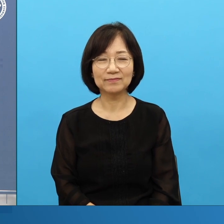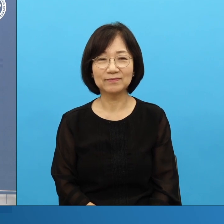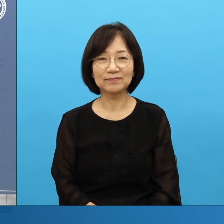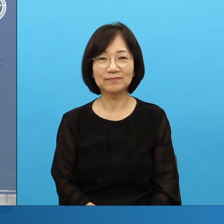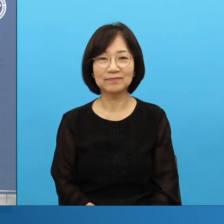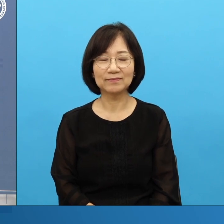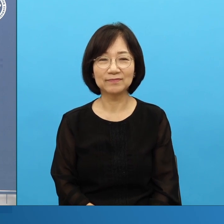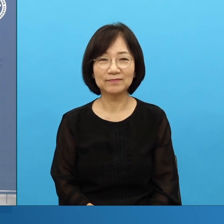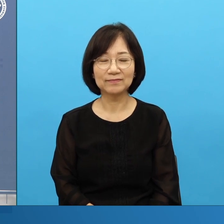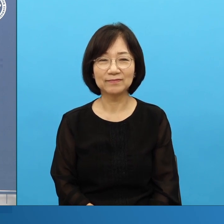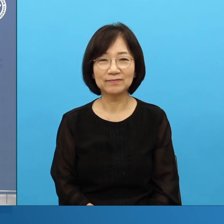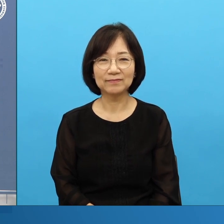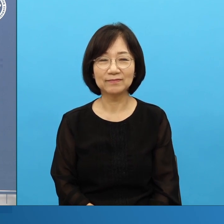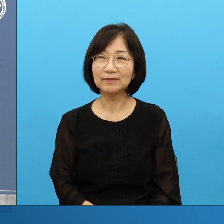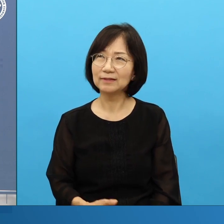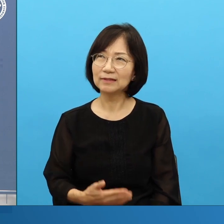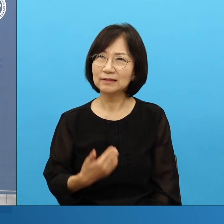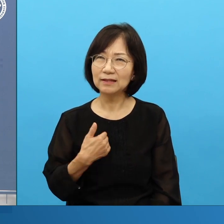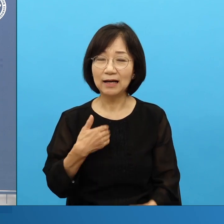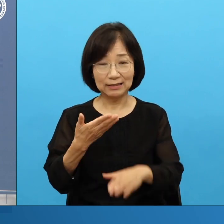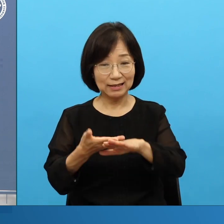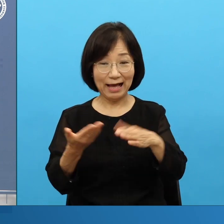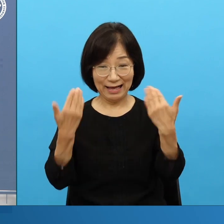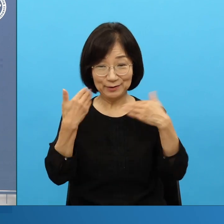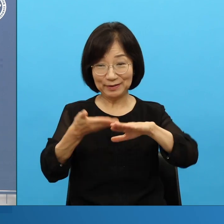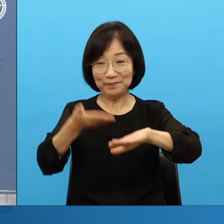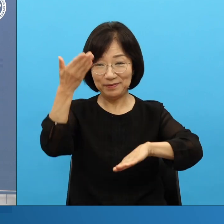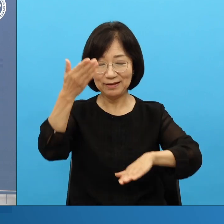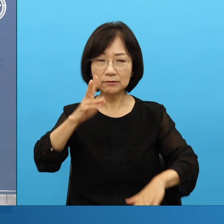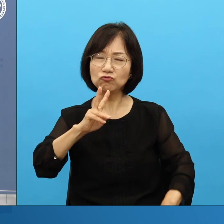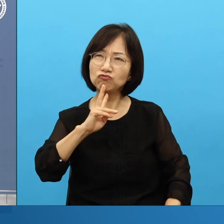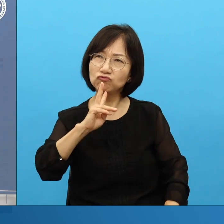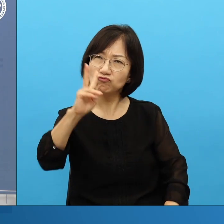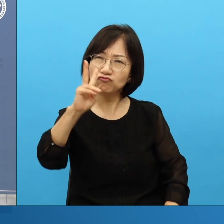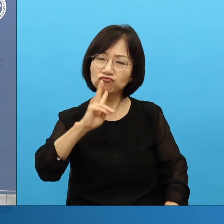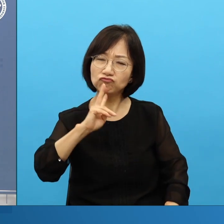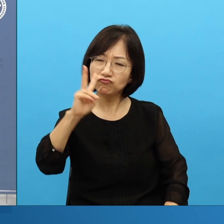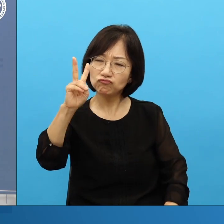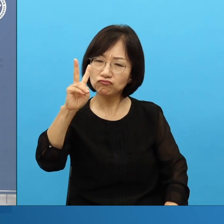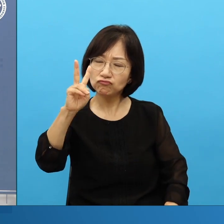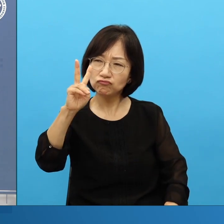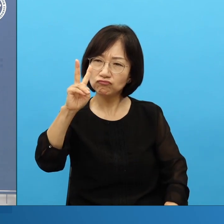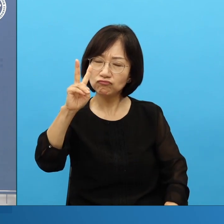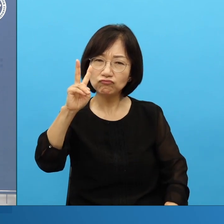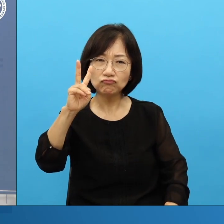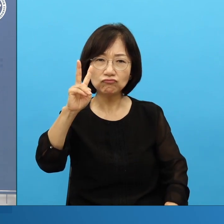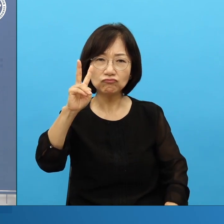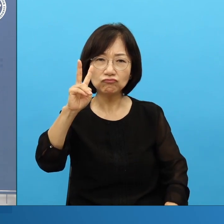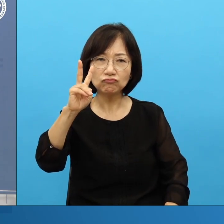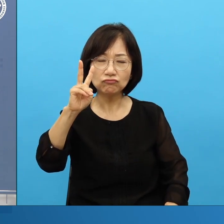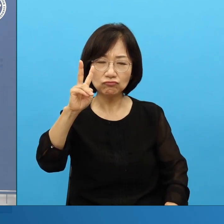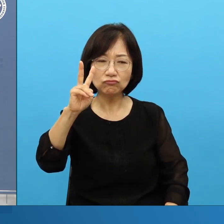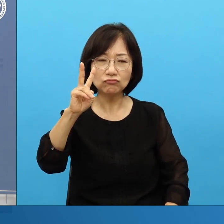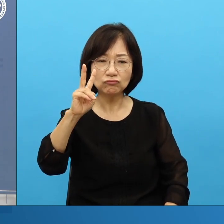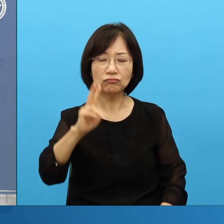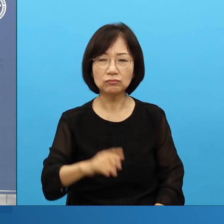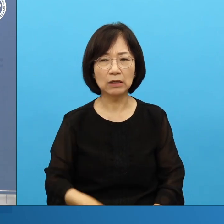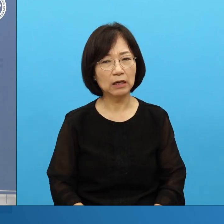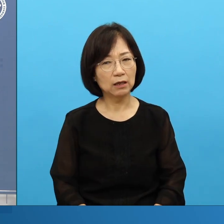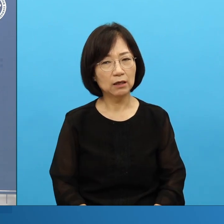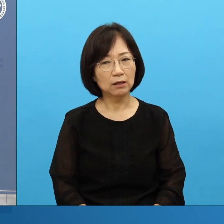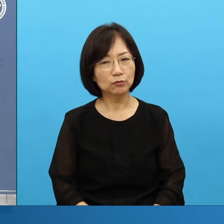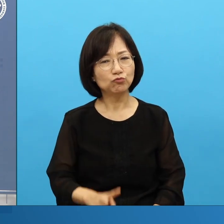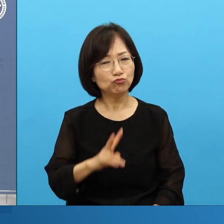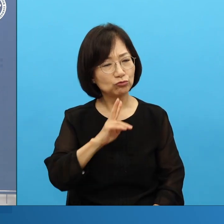이 내보다 한 2살 많은 선배인데 이 둘이 여자친구인데 믿음 굉장히 좋았거든요. You know,